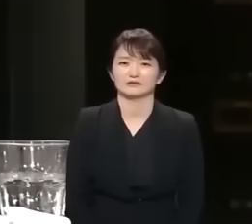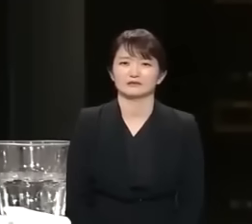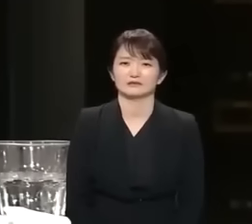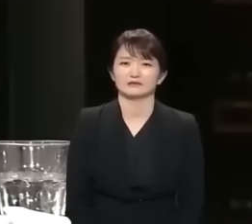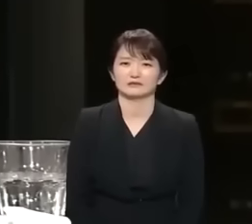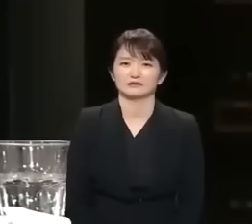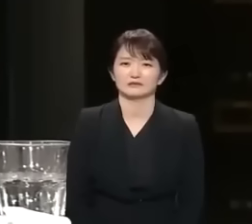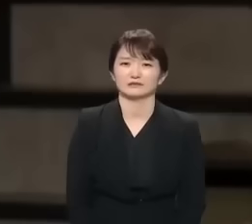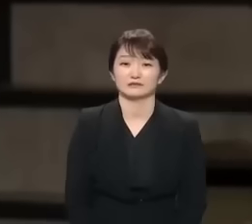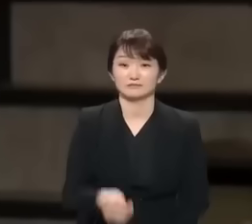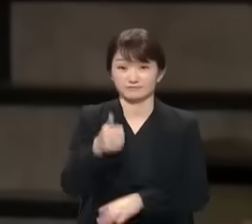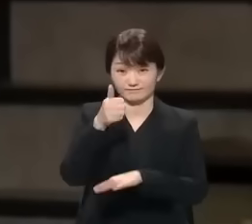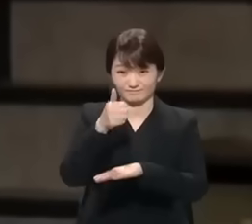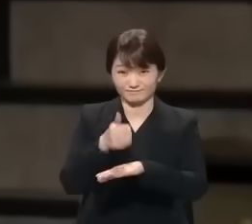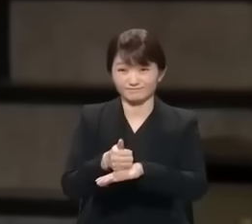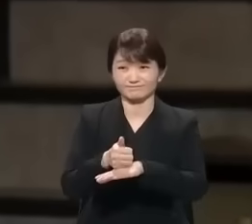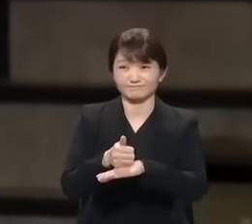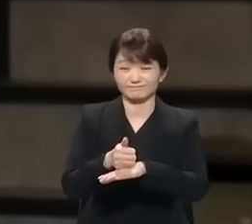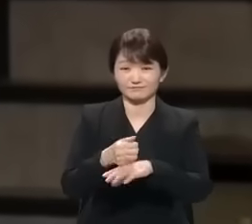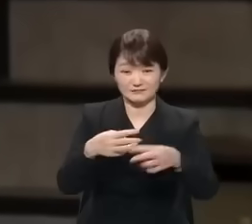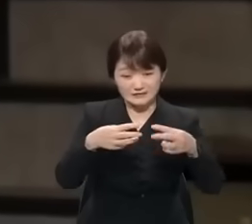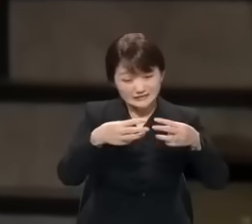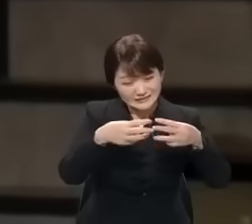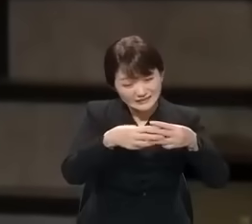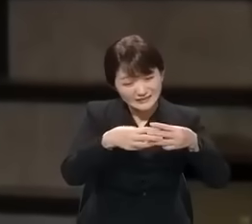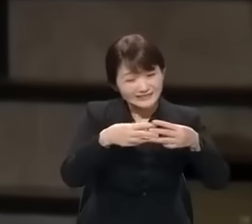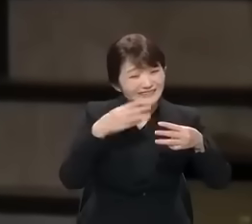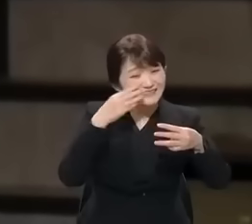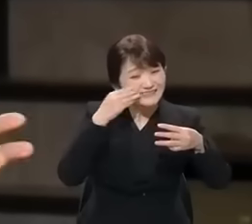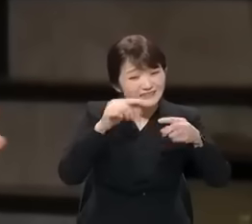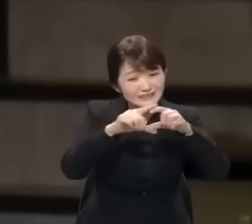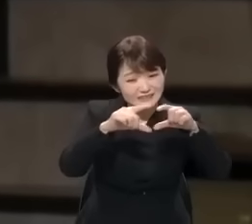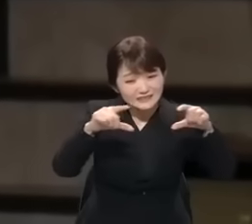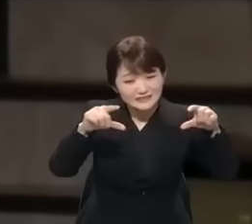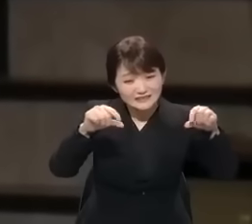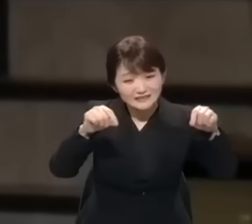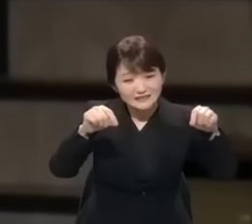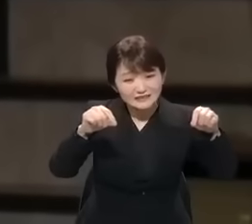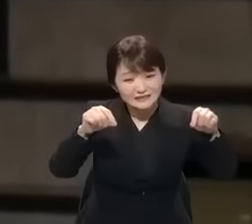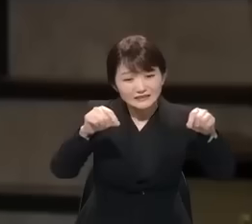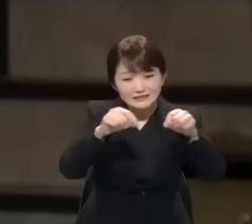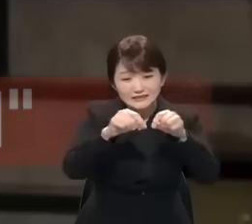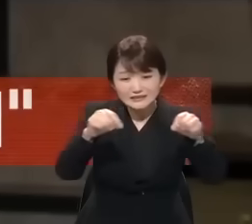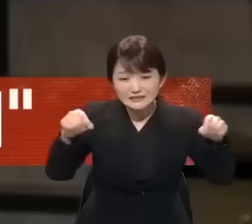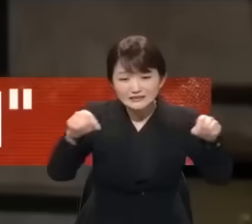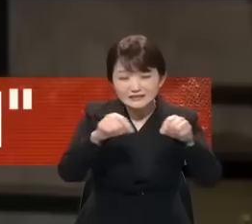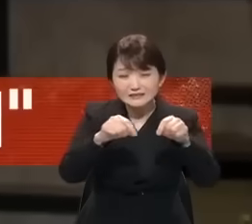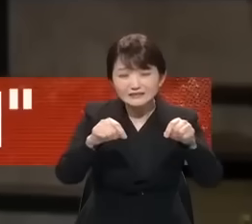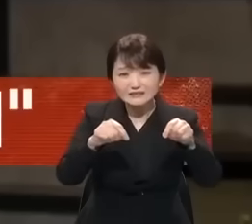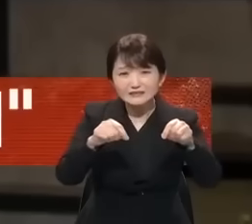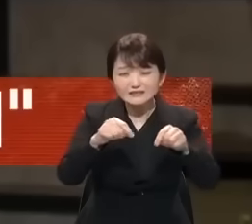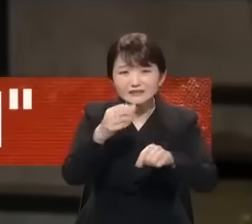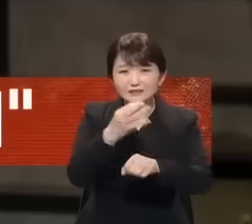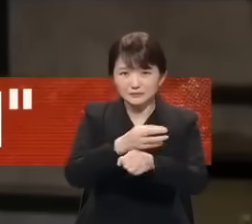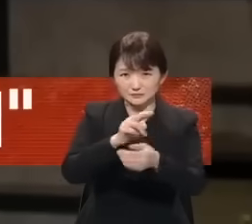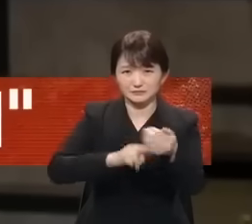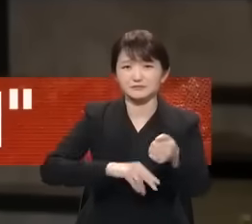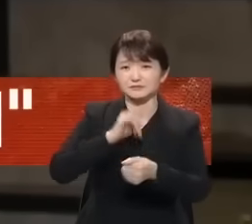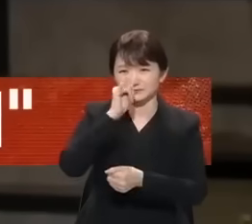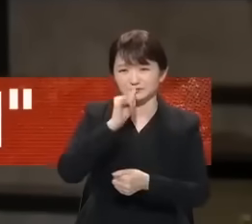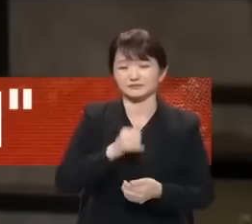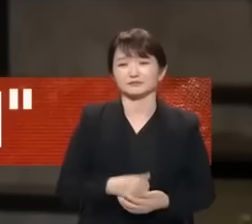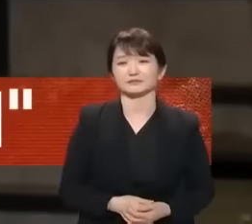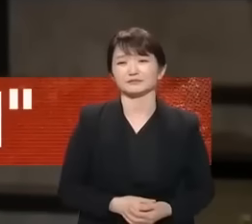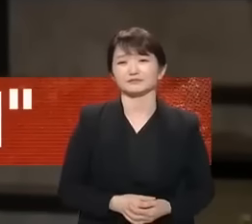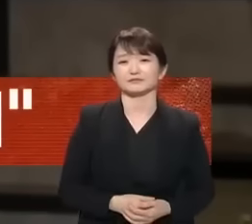저 결론적으로는이 삼겹살 비계를 가지고 고무줄 늘리기를 할 수 있는 종목이다는 것을 우리가 이제 알 수 있는데요 아까